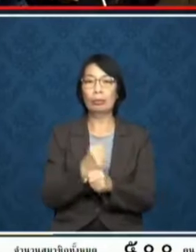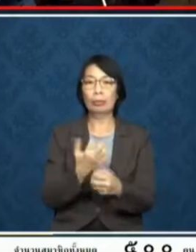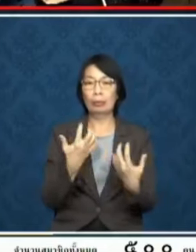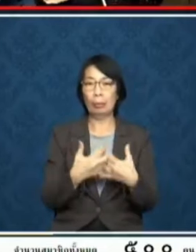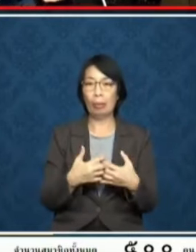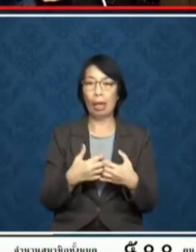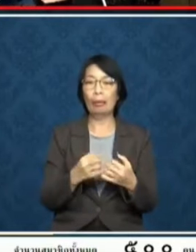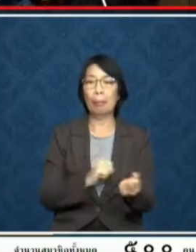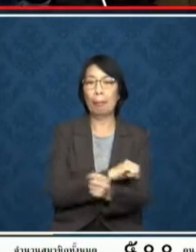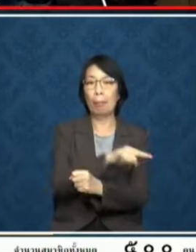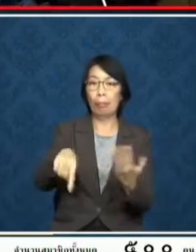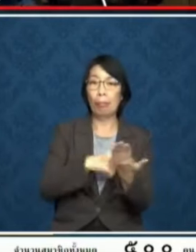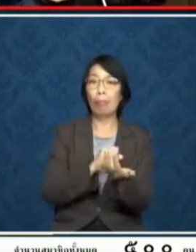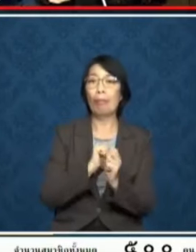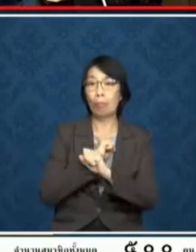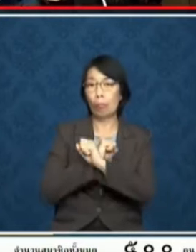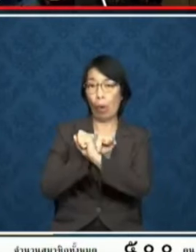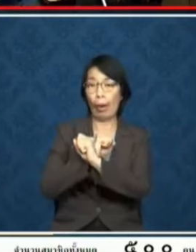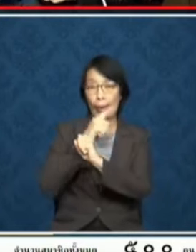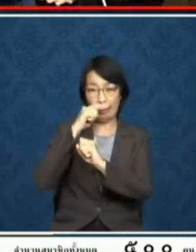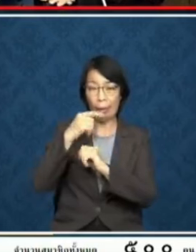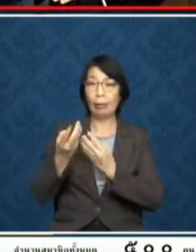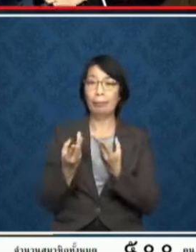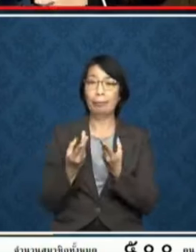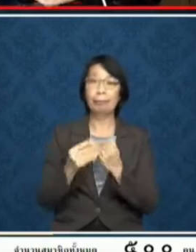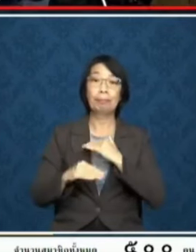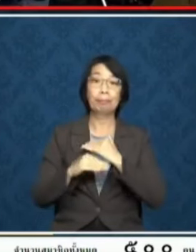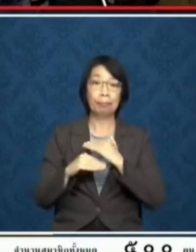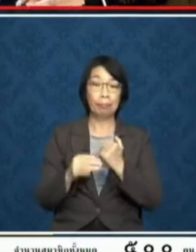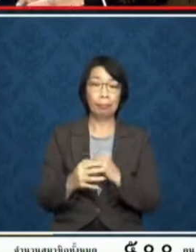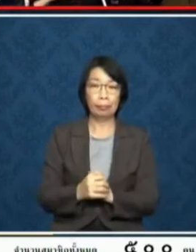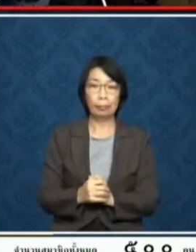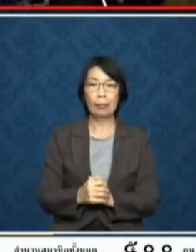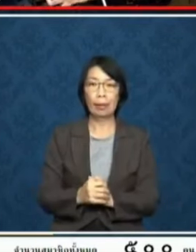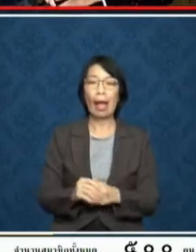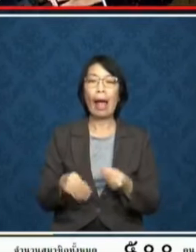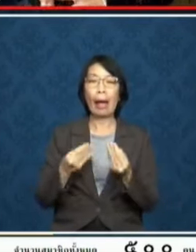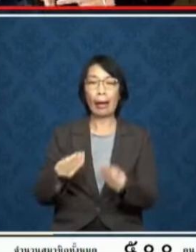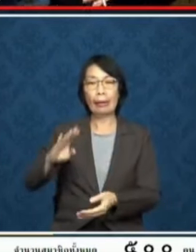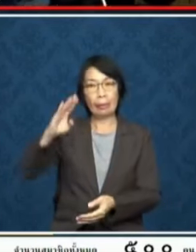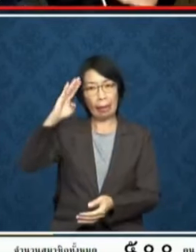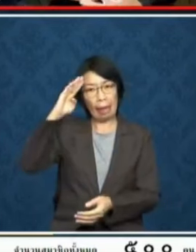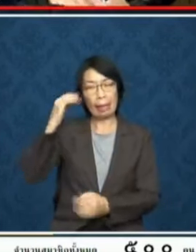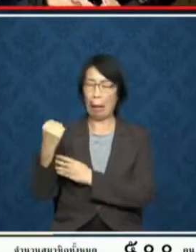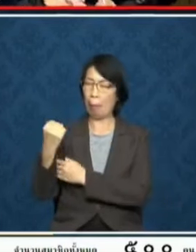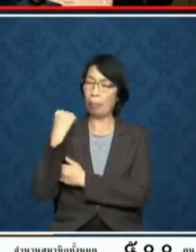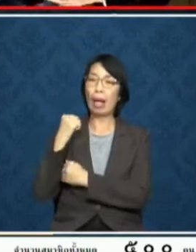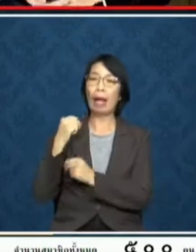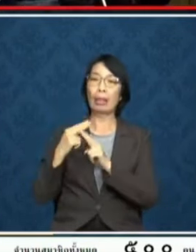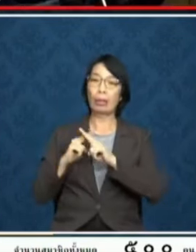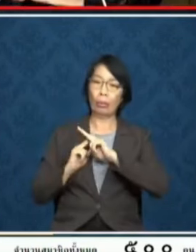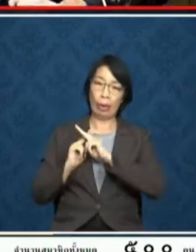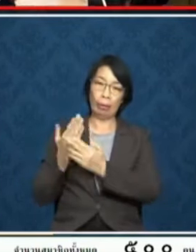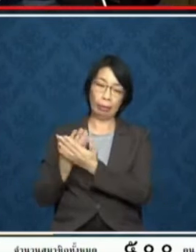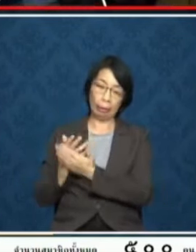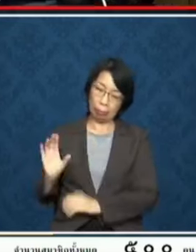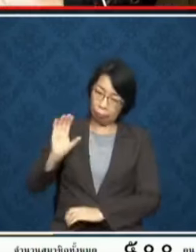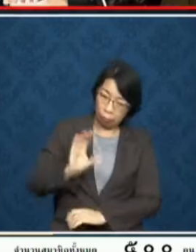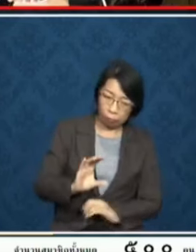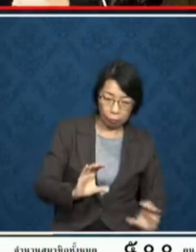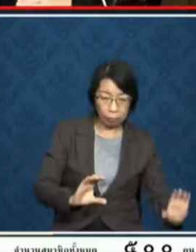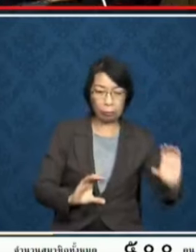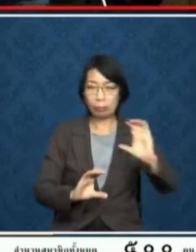ป้องกันประเทศและการพลังงานทหารให้มีอำนาจในการเข้าไปร่วมลงทุนร่วมทำงาน